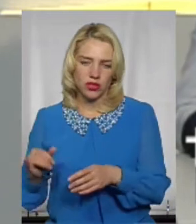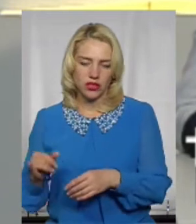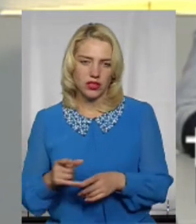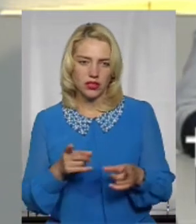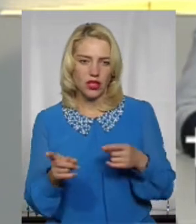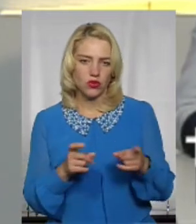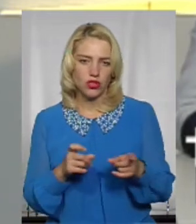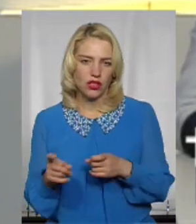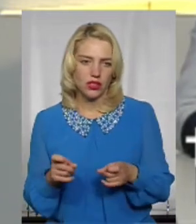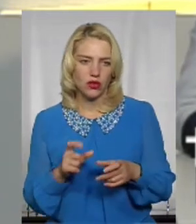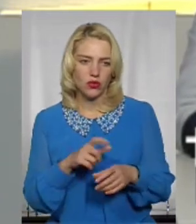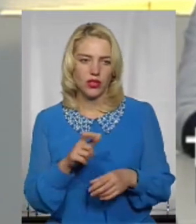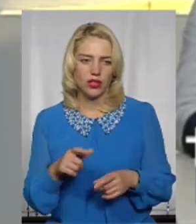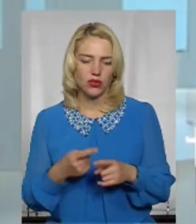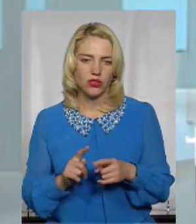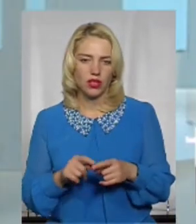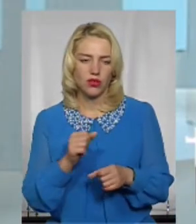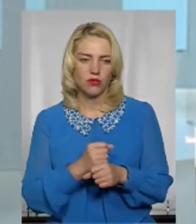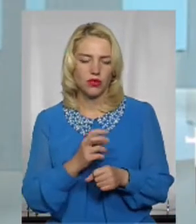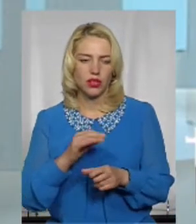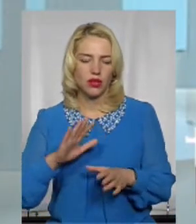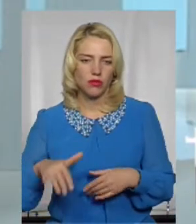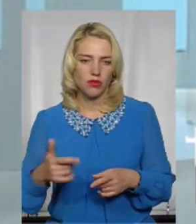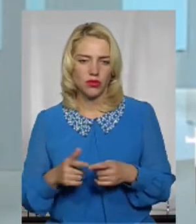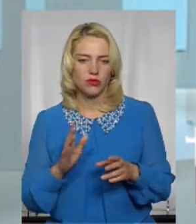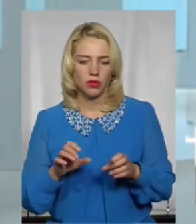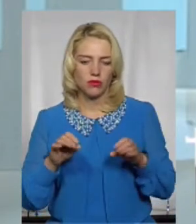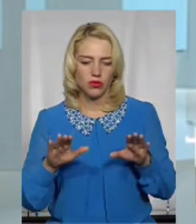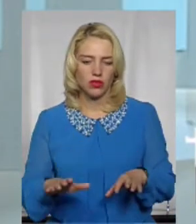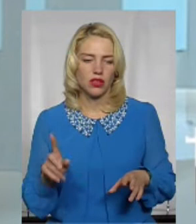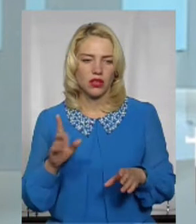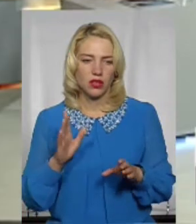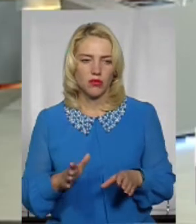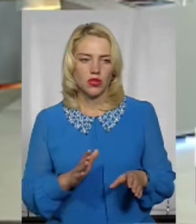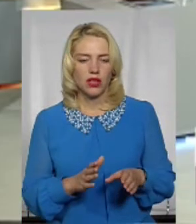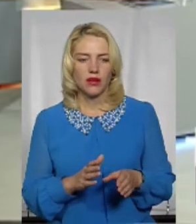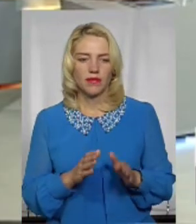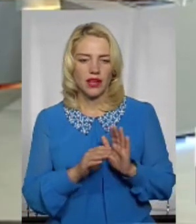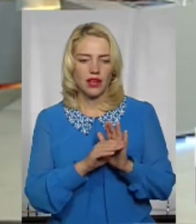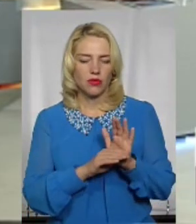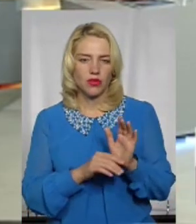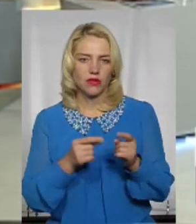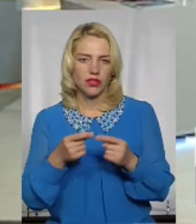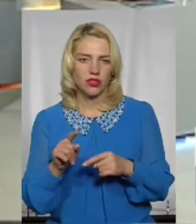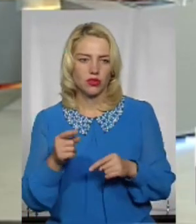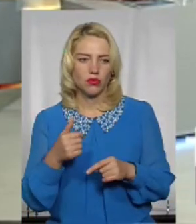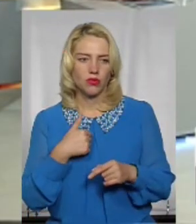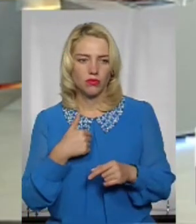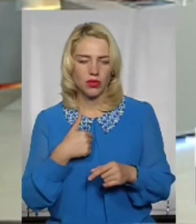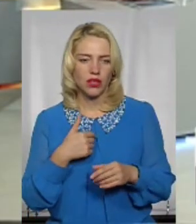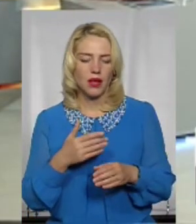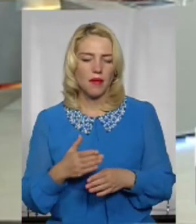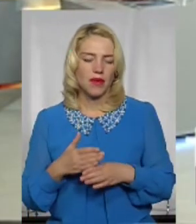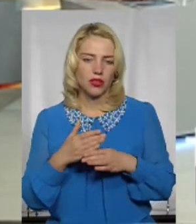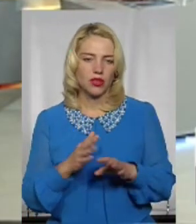залучати людей до цієї роботи, а потім вийде постанова, яка буде регламентувати інше. Тому ми зараз керуємось